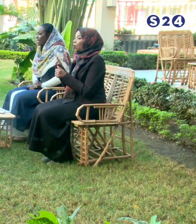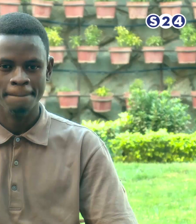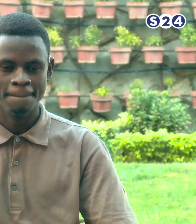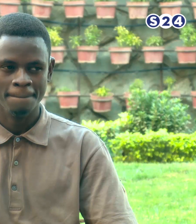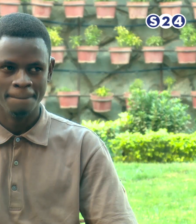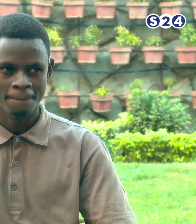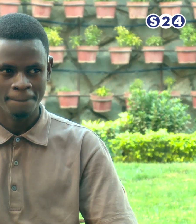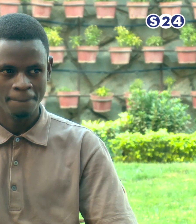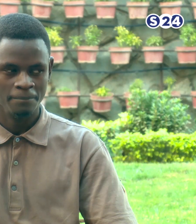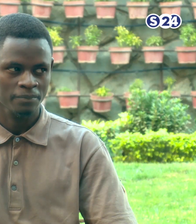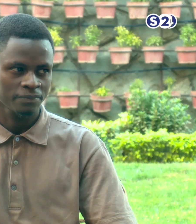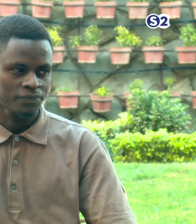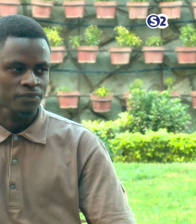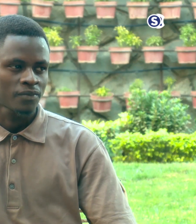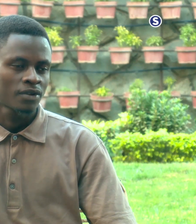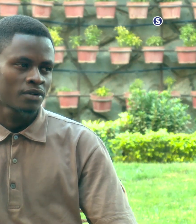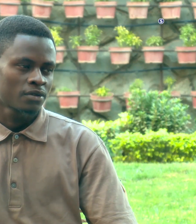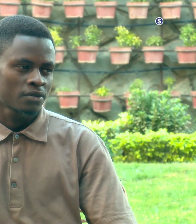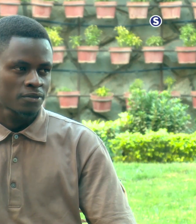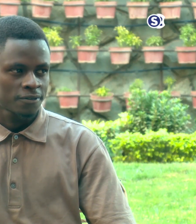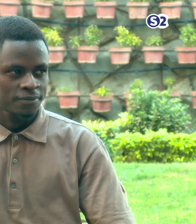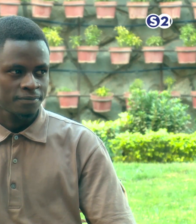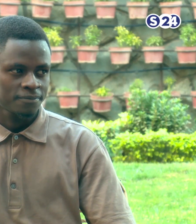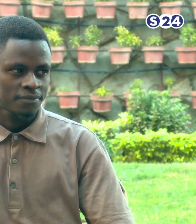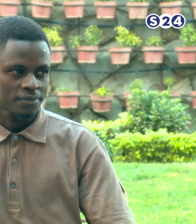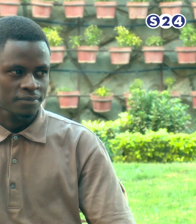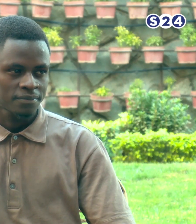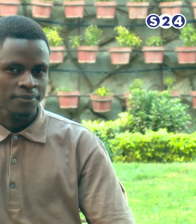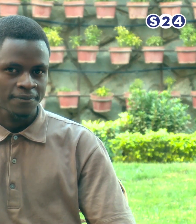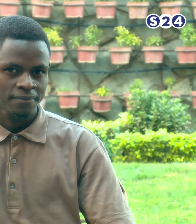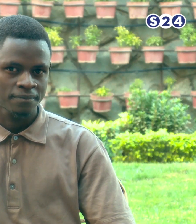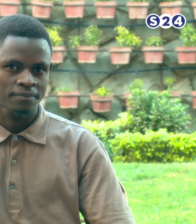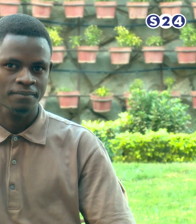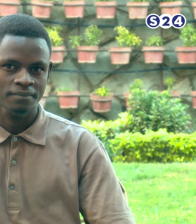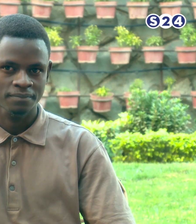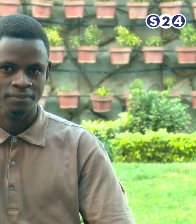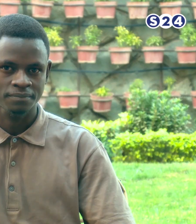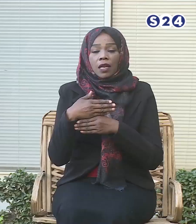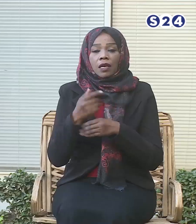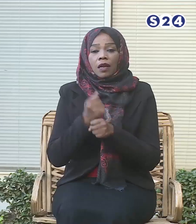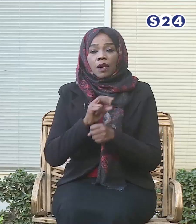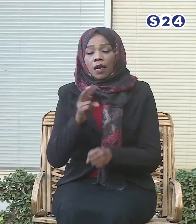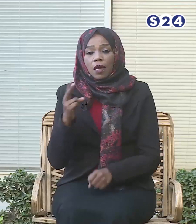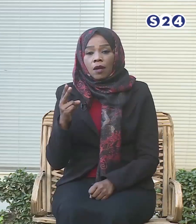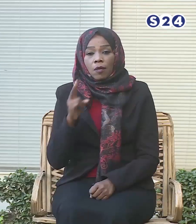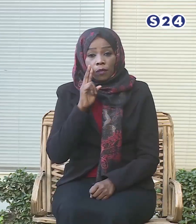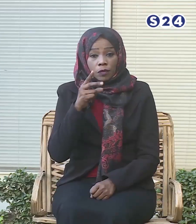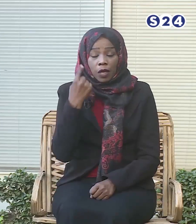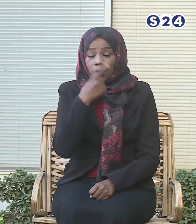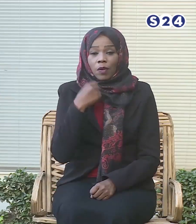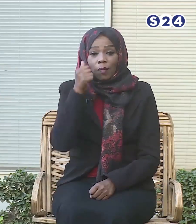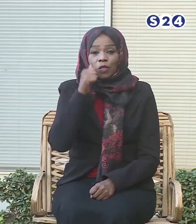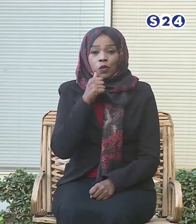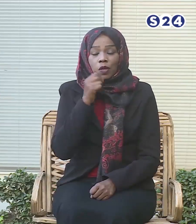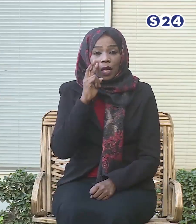هي دائما عندها ما شاء الله مشاركات كثيرة في جوانب خاصة بإخراج أعمال بتبين ملامحنا